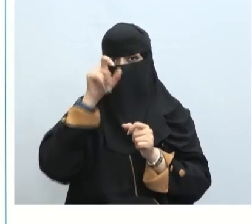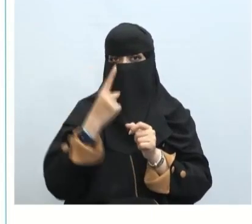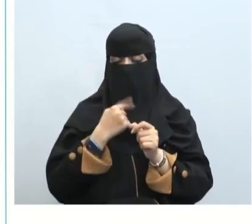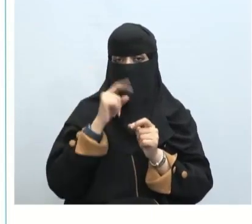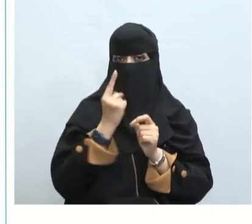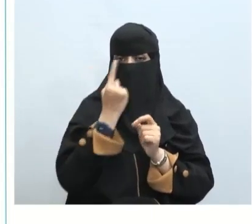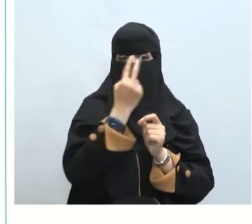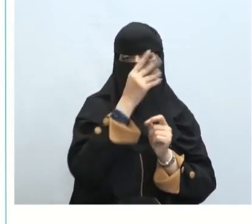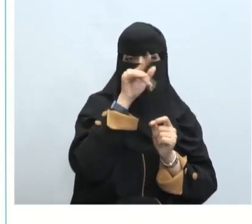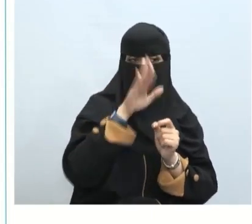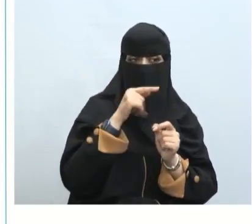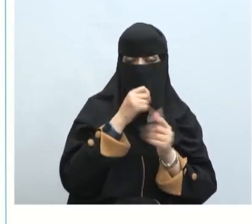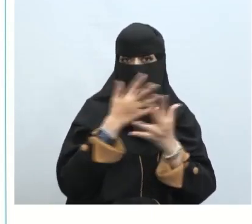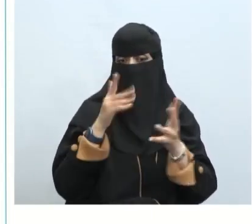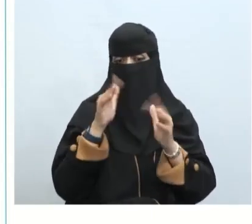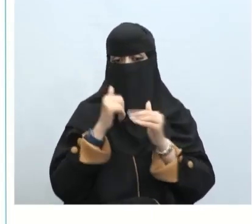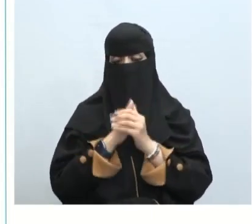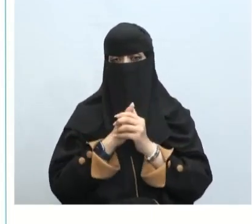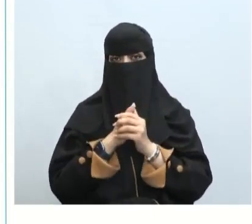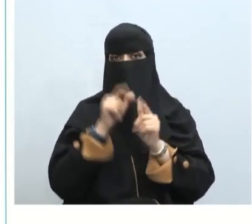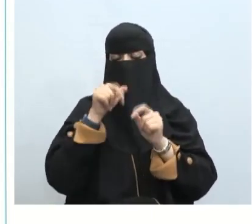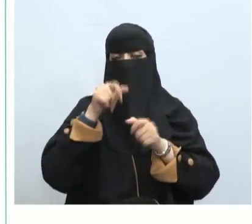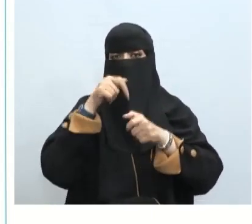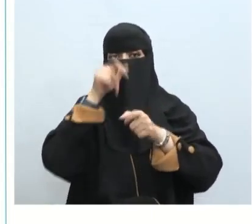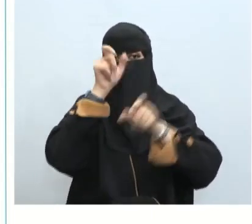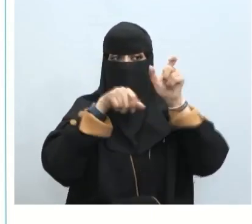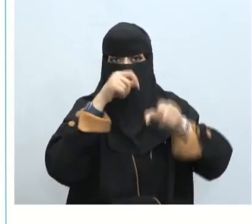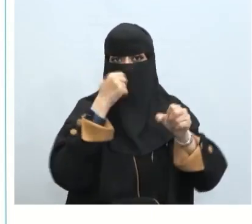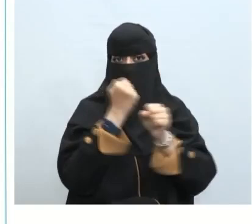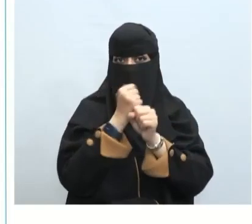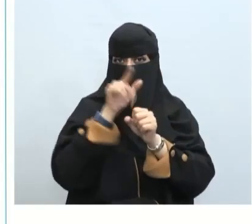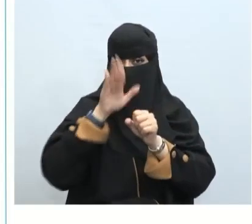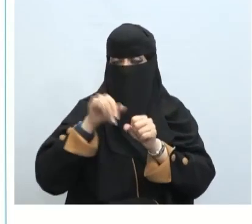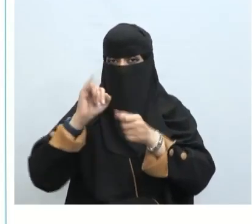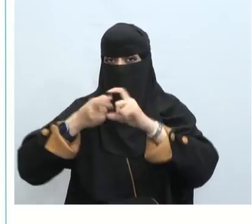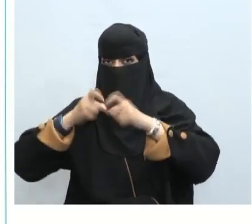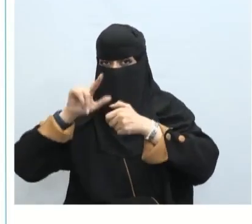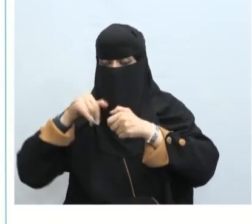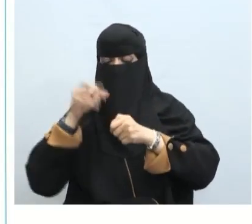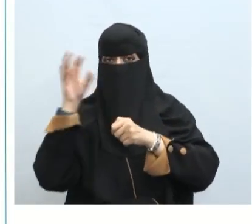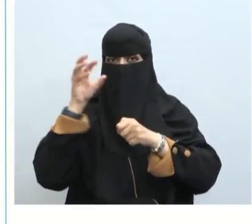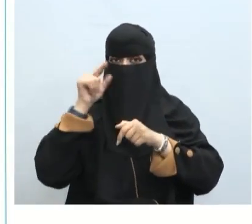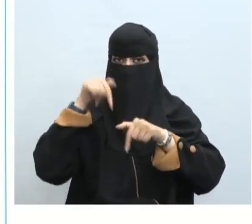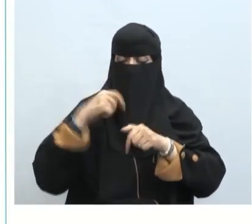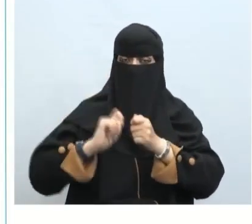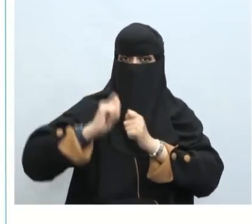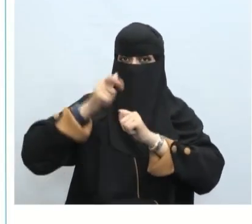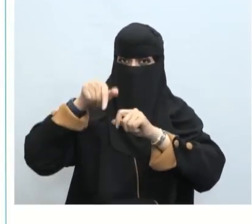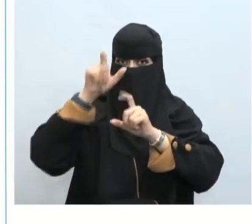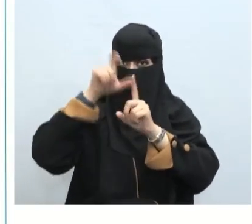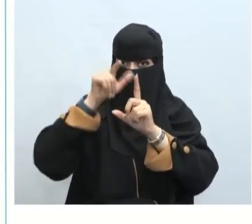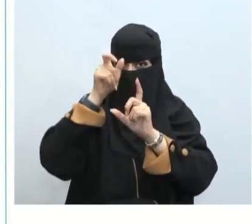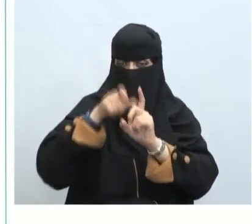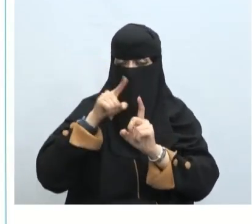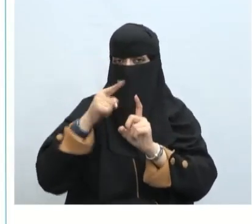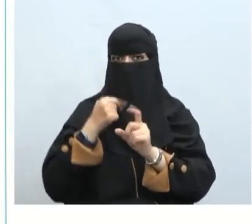اثنين ارتفاع اجور العاملين في المؤسسات والشركات المنتجه لهذا